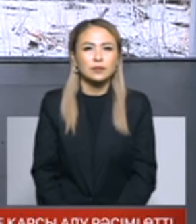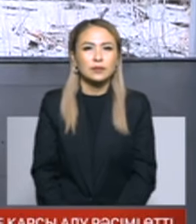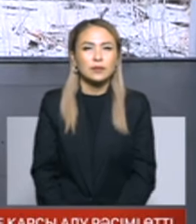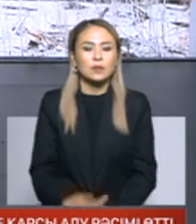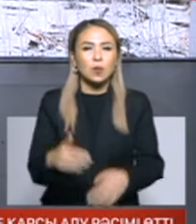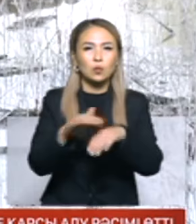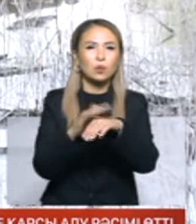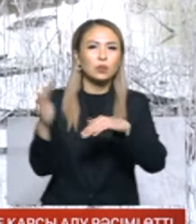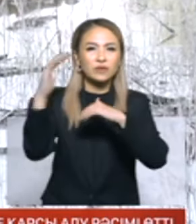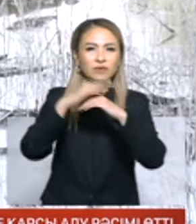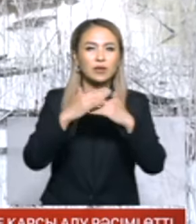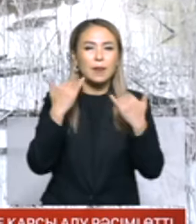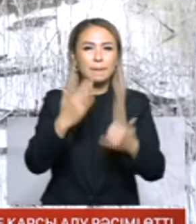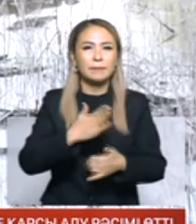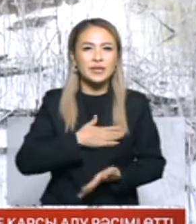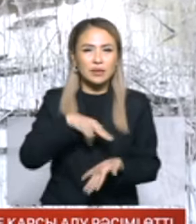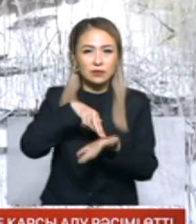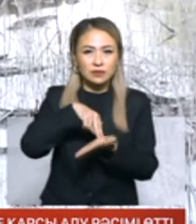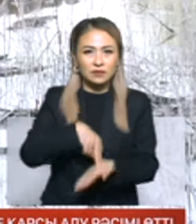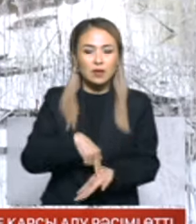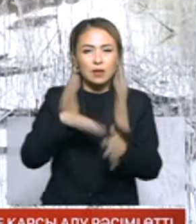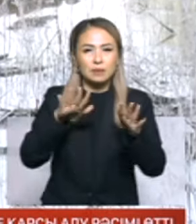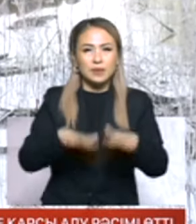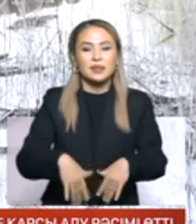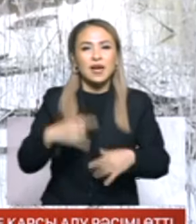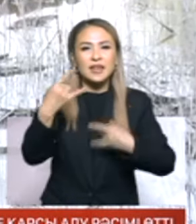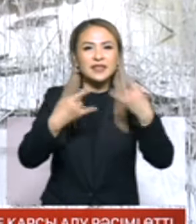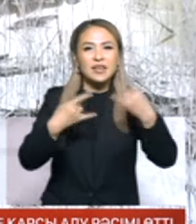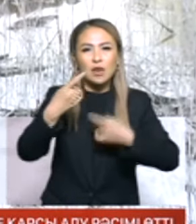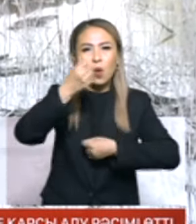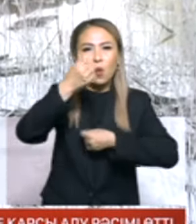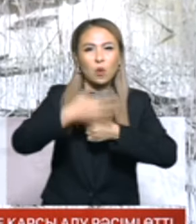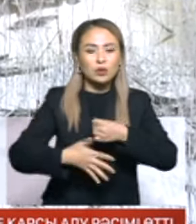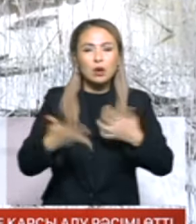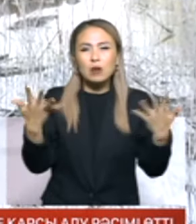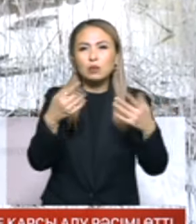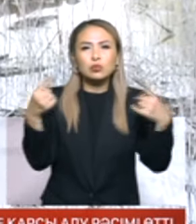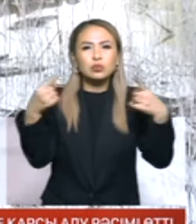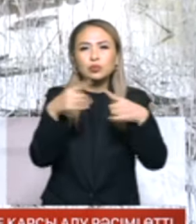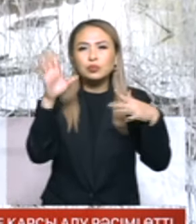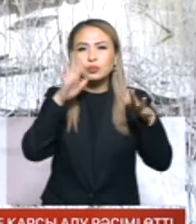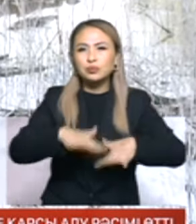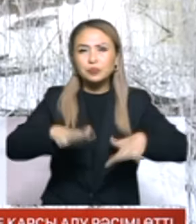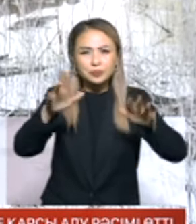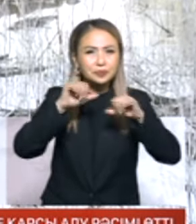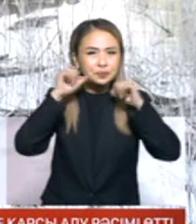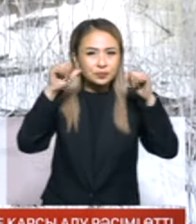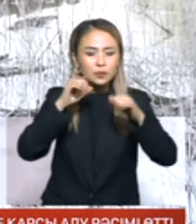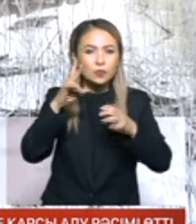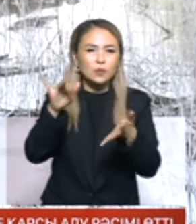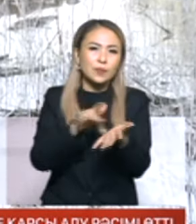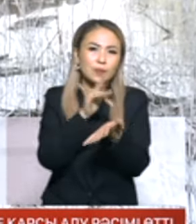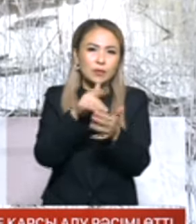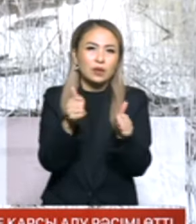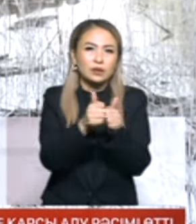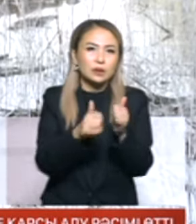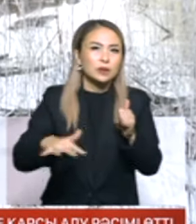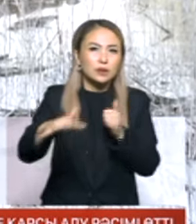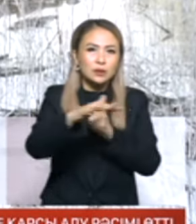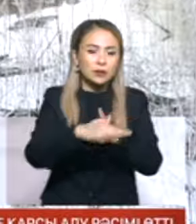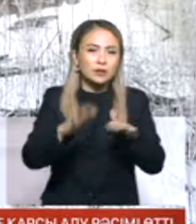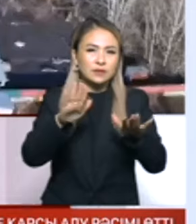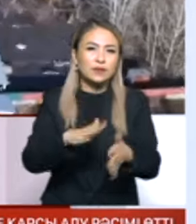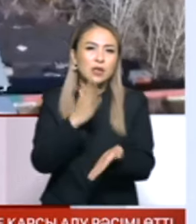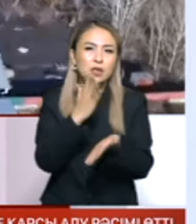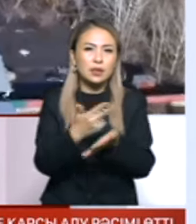Кеш жарық, Ләйлә. Мына біз тұрған телеорталық аумағында нақты қанша үйді су басқаны белгісіз, бірақ қала маңындағы саяжайларда